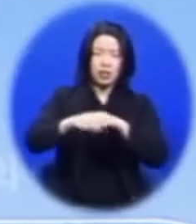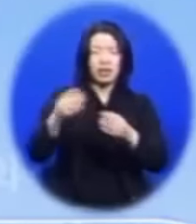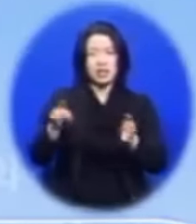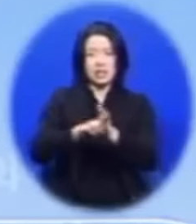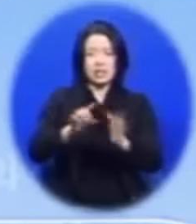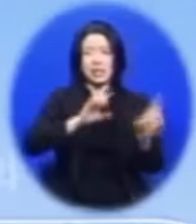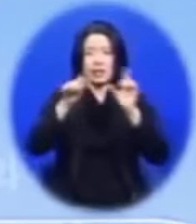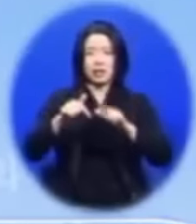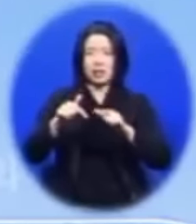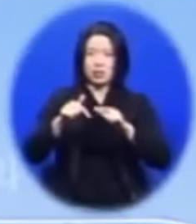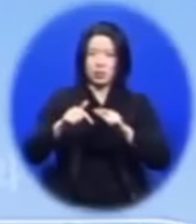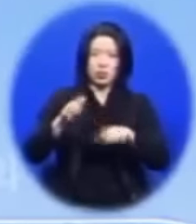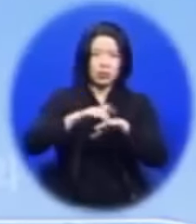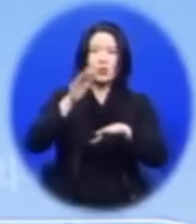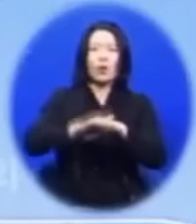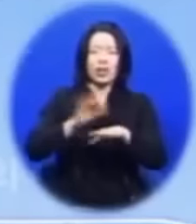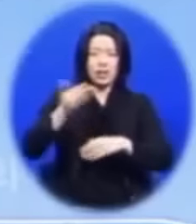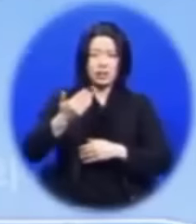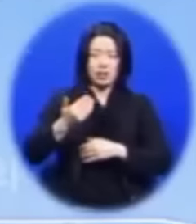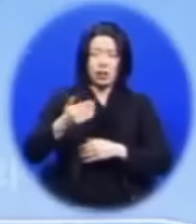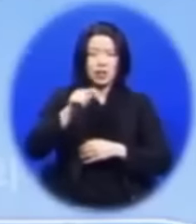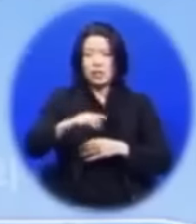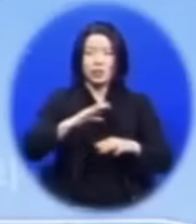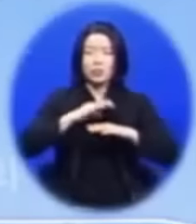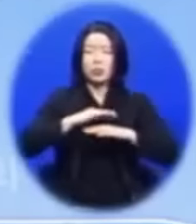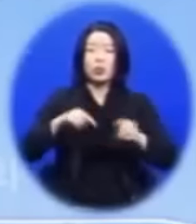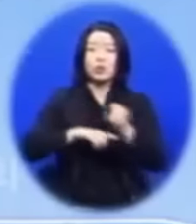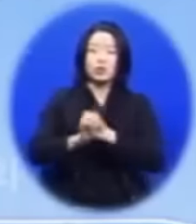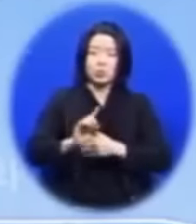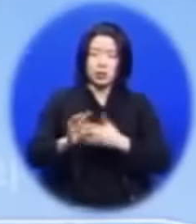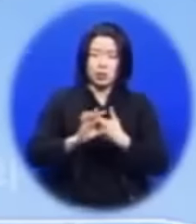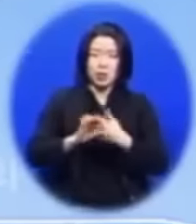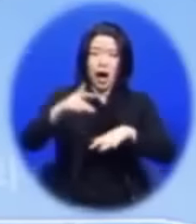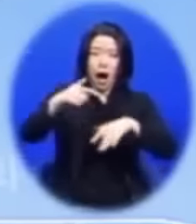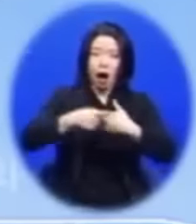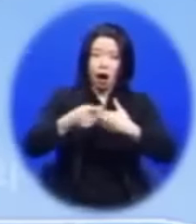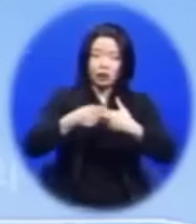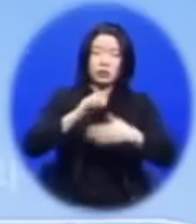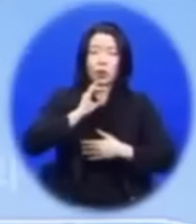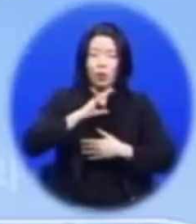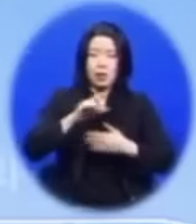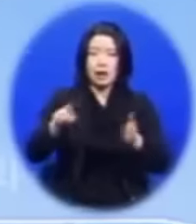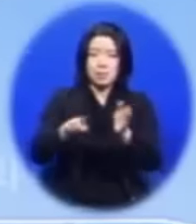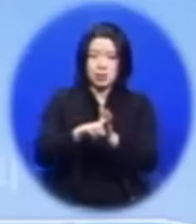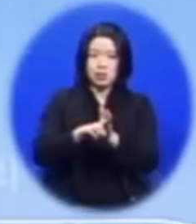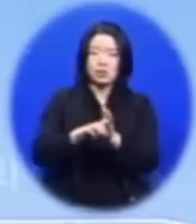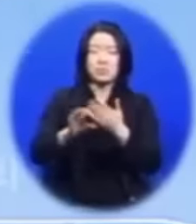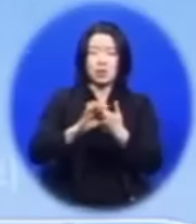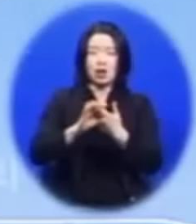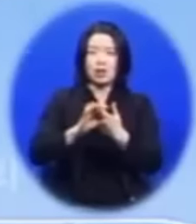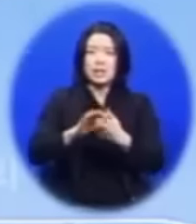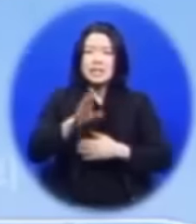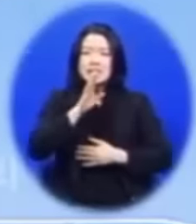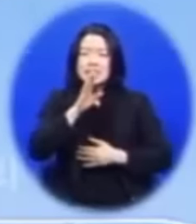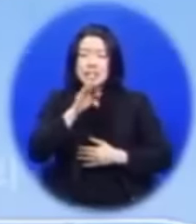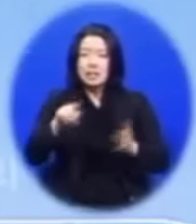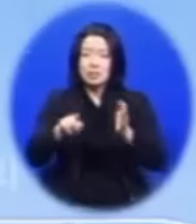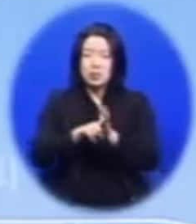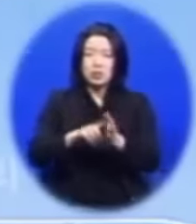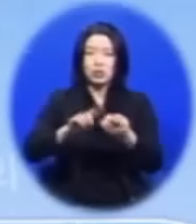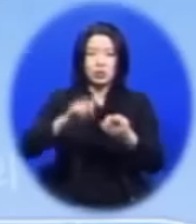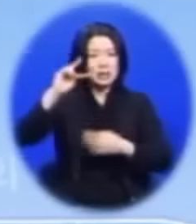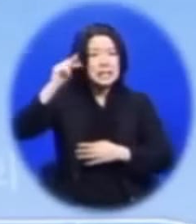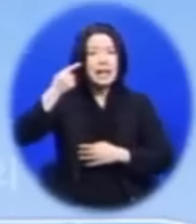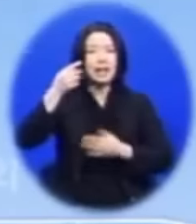형식적인 신앙이 무서운 것은요 겉으로 형식적으로만 믿으면 진짜 믿는 건 줄 아는 착각에 빠지는